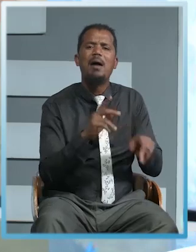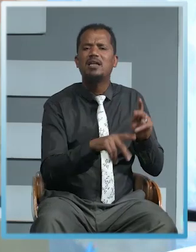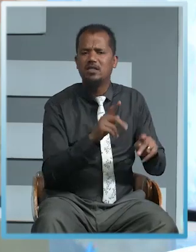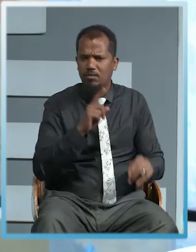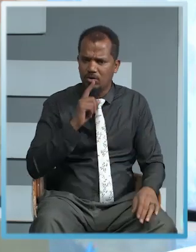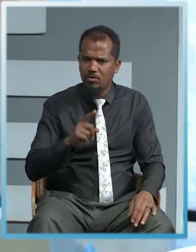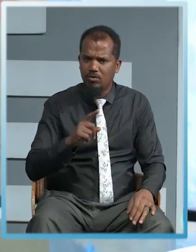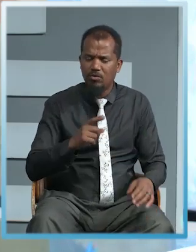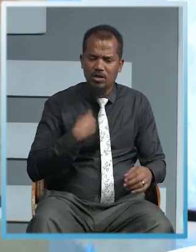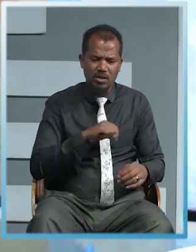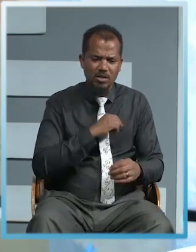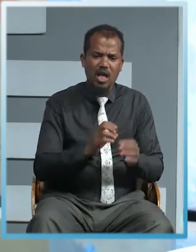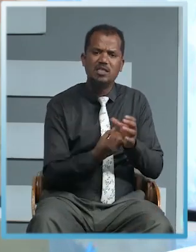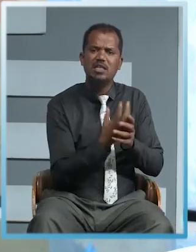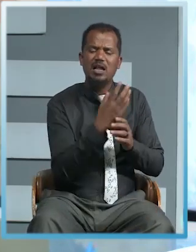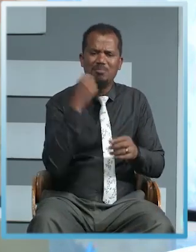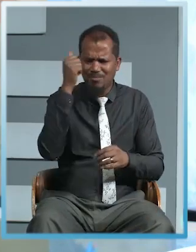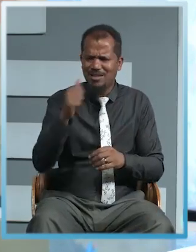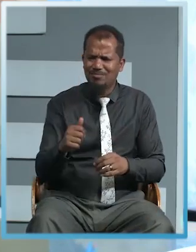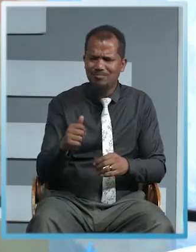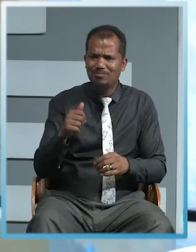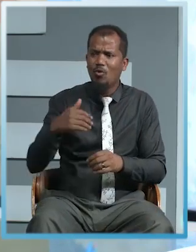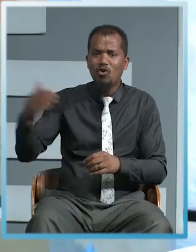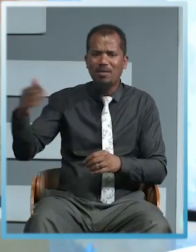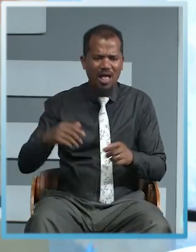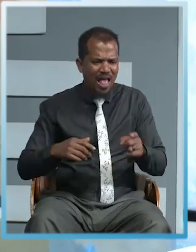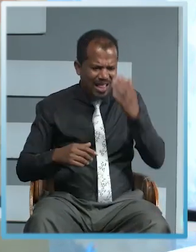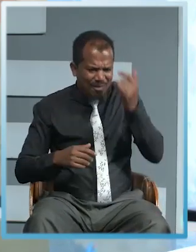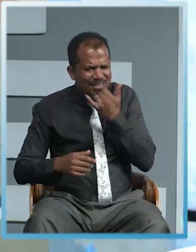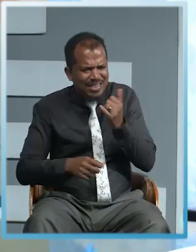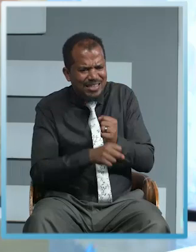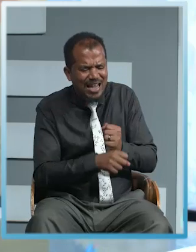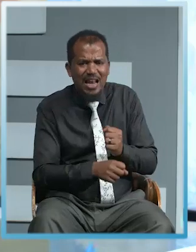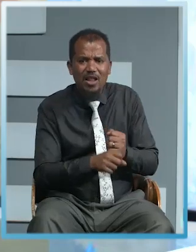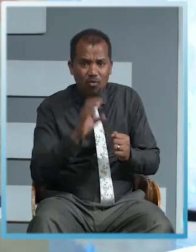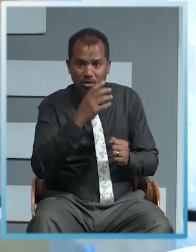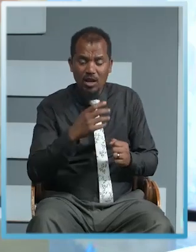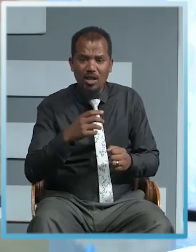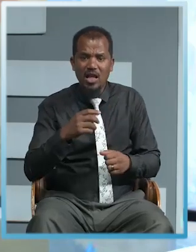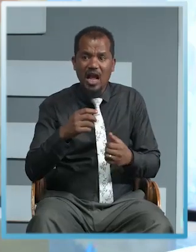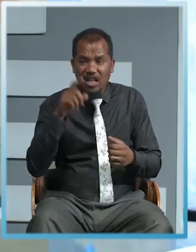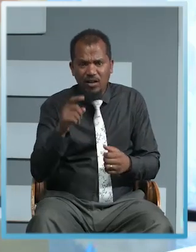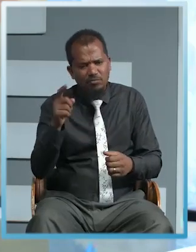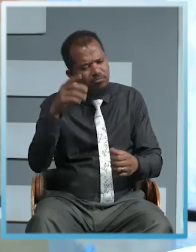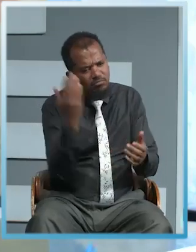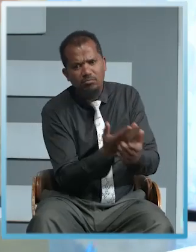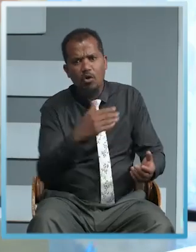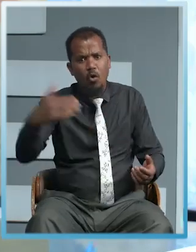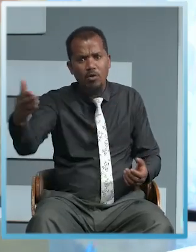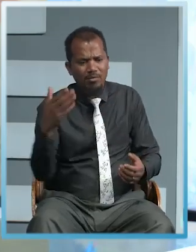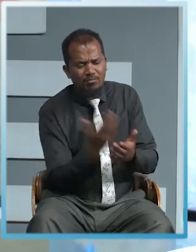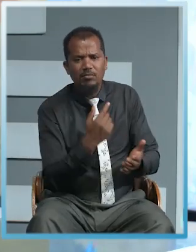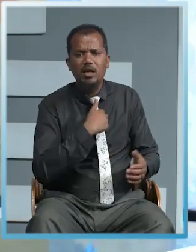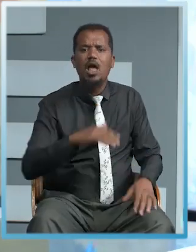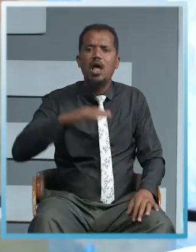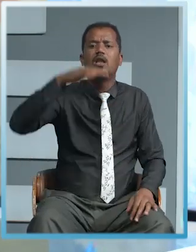ነው። እኛ ስናድግ ማንም የሰፈር ሰው አንተ ለምን እንዲያረክ ብሎ ገሰጸን ታስፈልገም ቀጥቶን ምናምን ነው